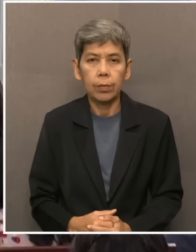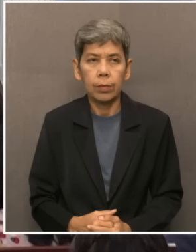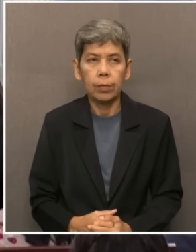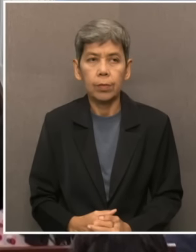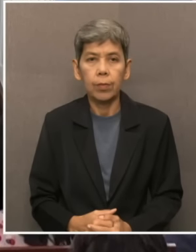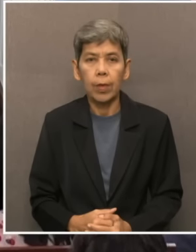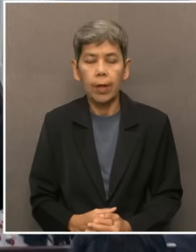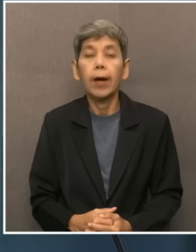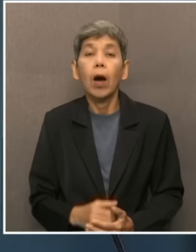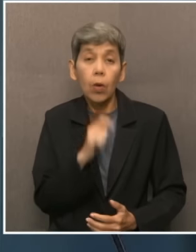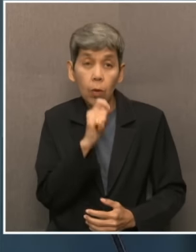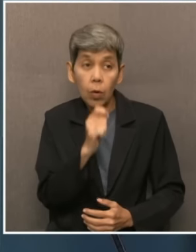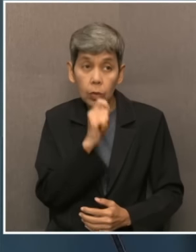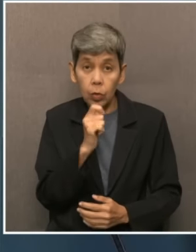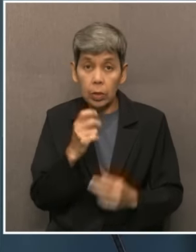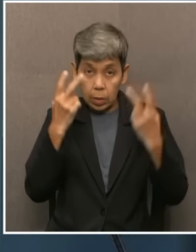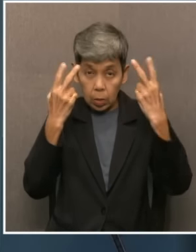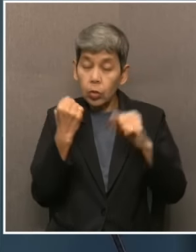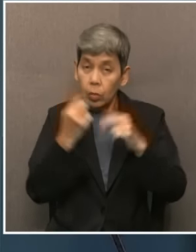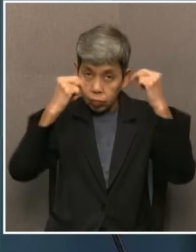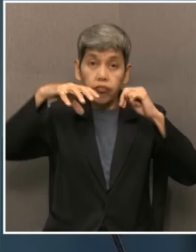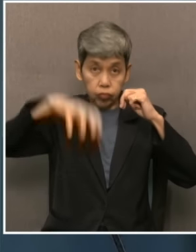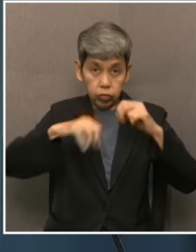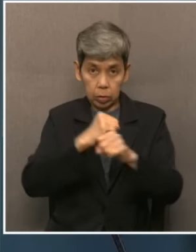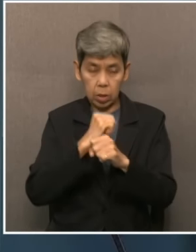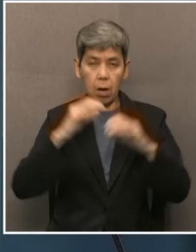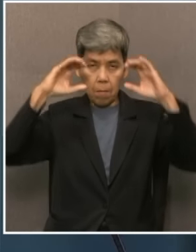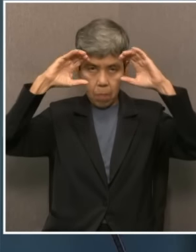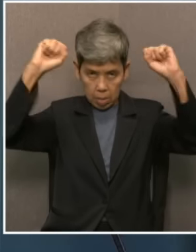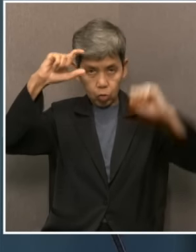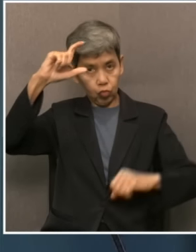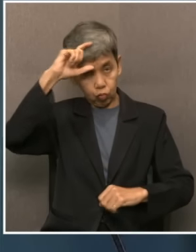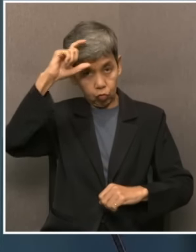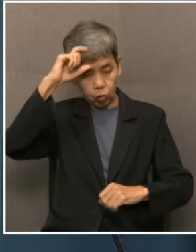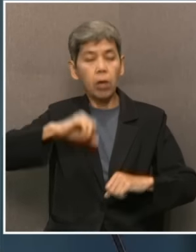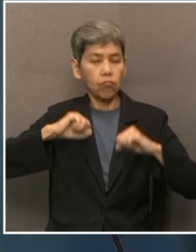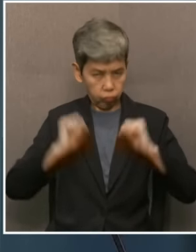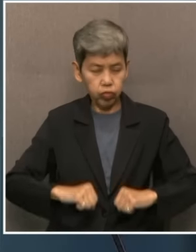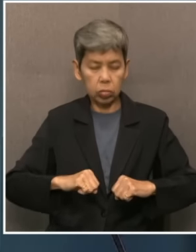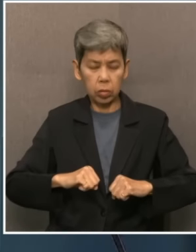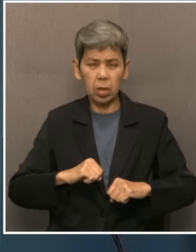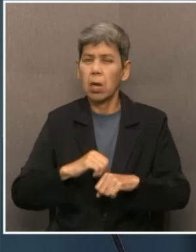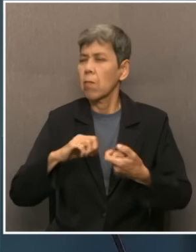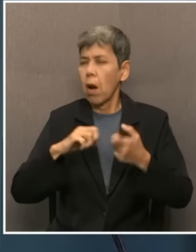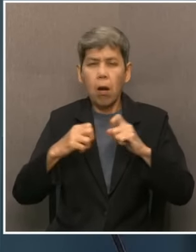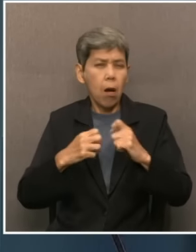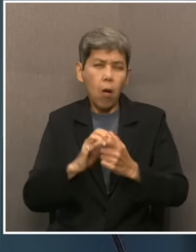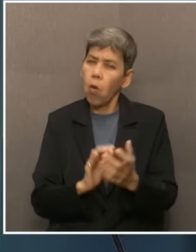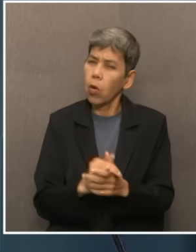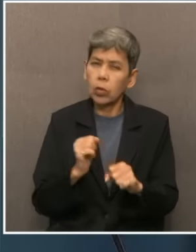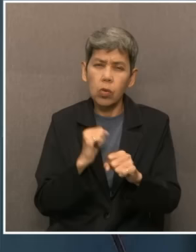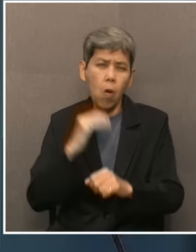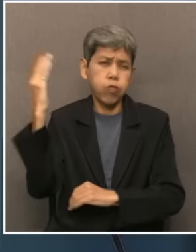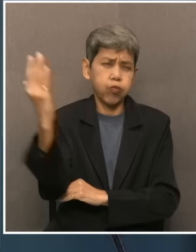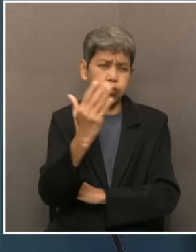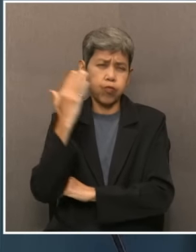คารีนช่ตีแรโสกทำเนยบขาวทแหลงม่วันนี้ครัวาทันประทานาธิปดิโจบายเด็นอนุมตการปกาศภาวะภัยพบัตใหญ่สำหรบ Hurricane